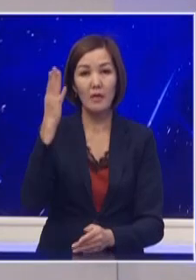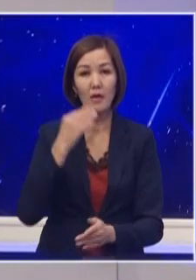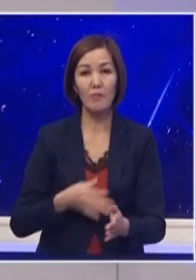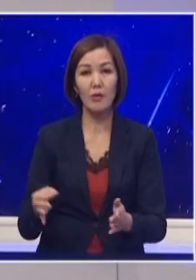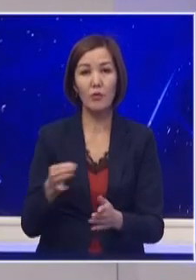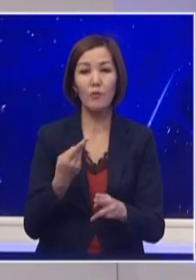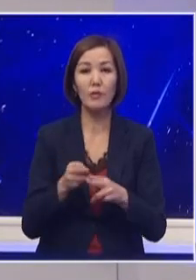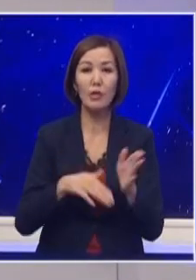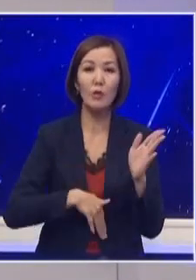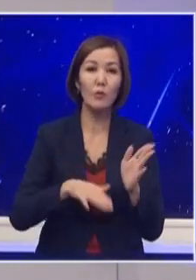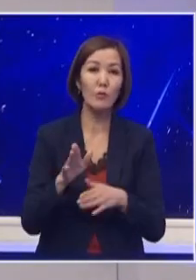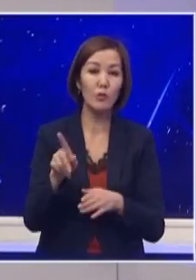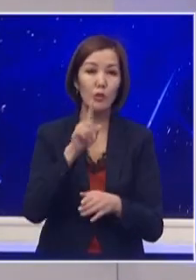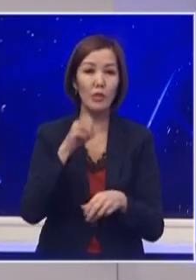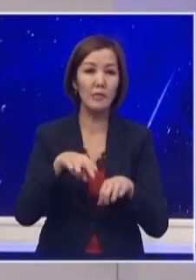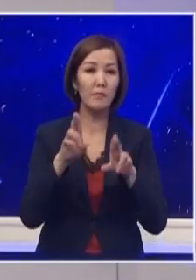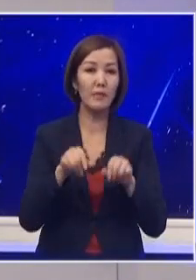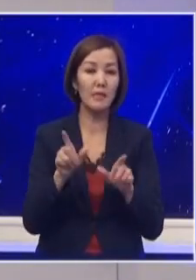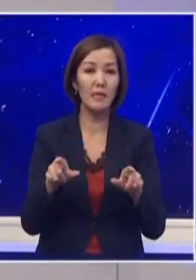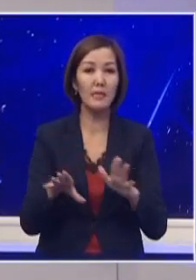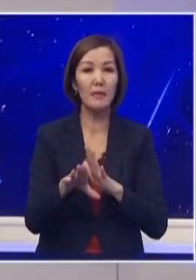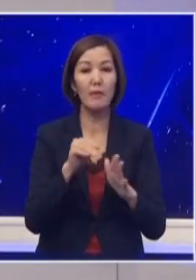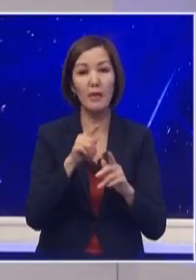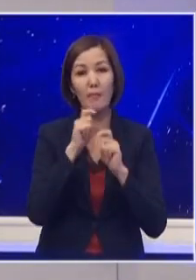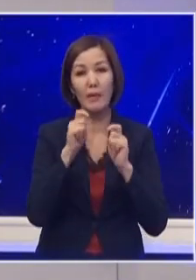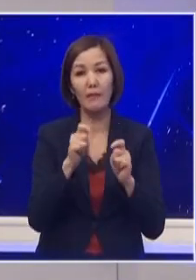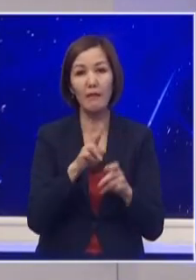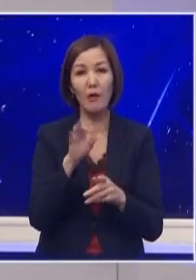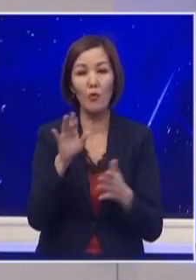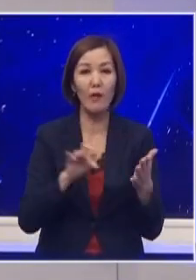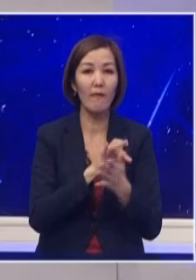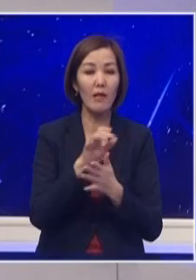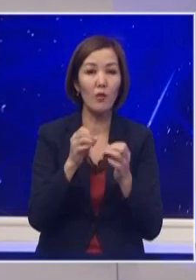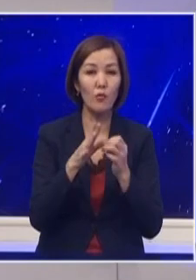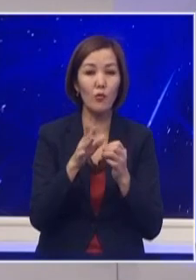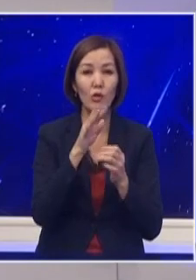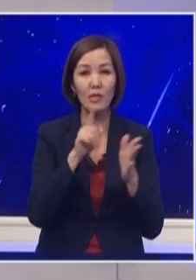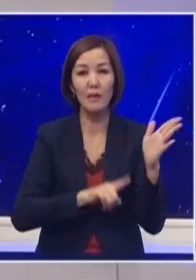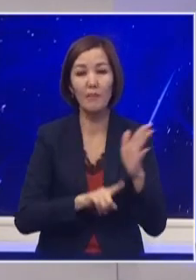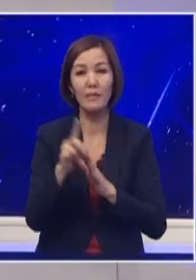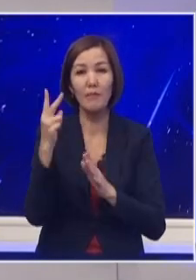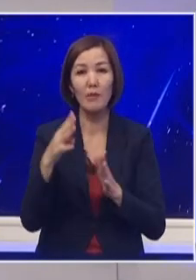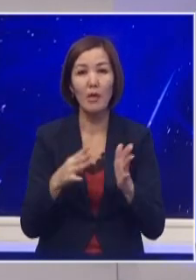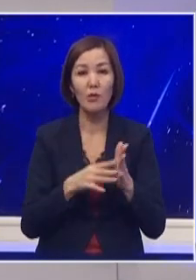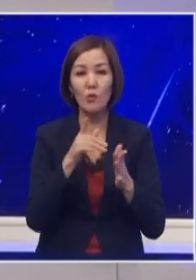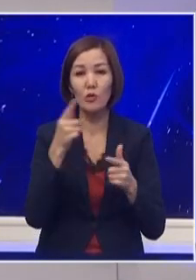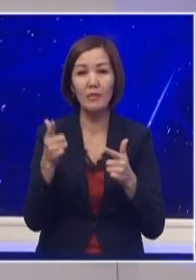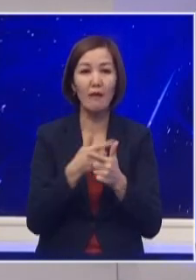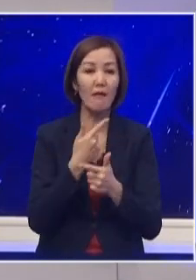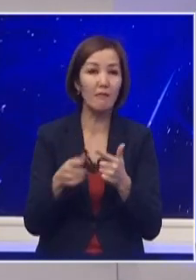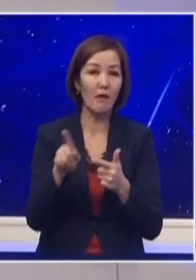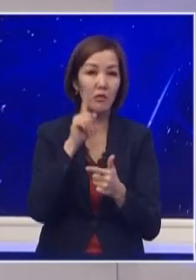Алматы облысының ең үздік жас мамандары марапатталды. Қонаев қаласында 14 пен 29 жас аралығындағы